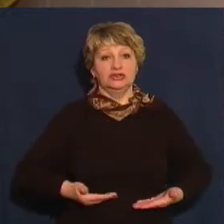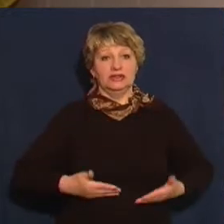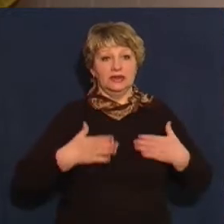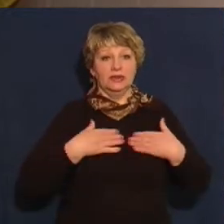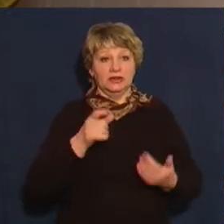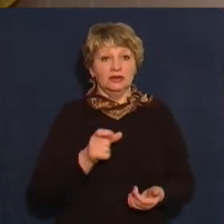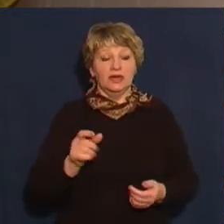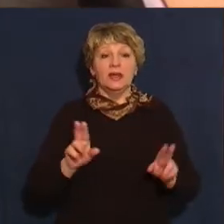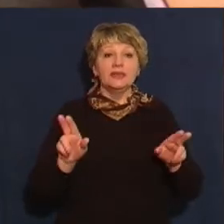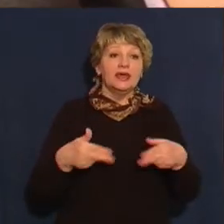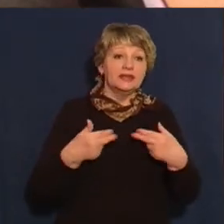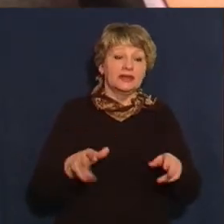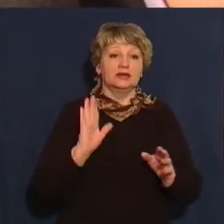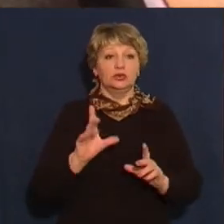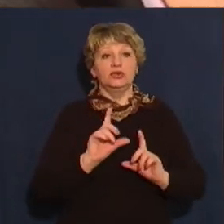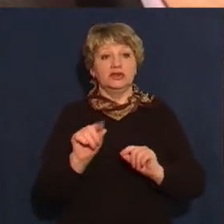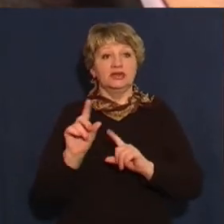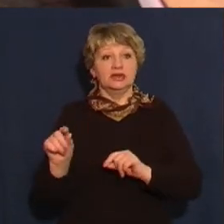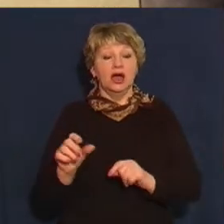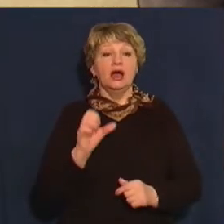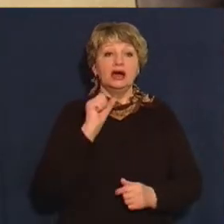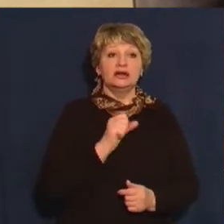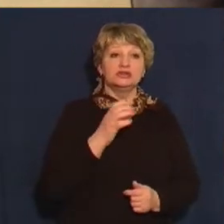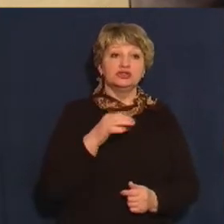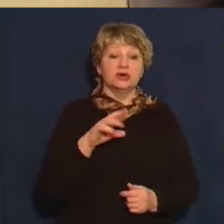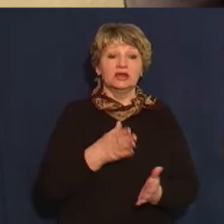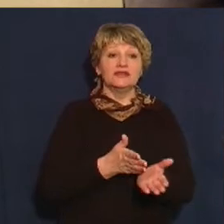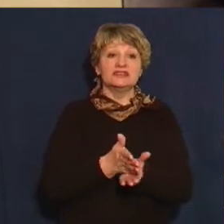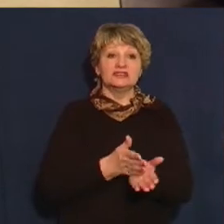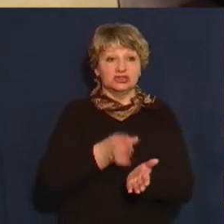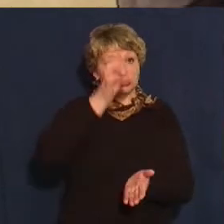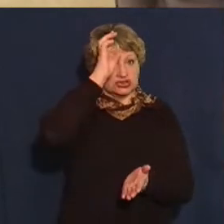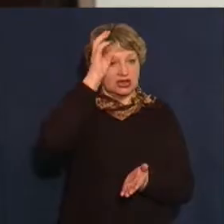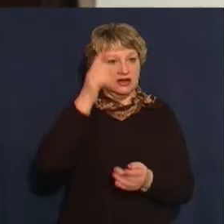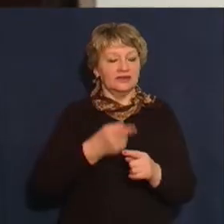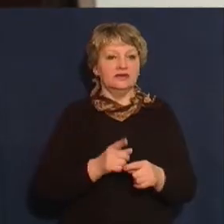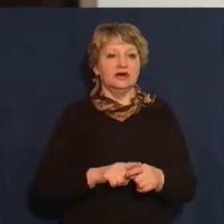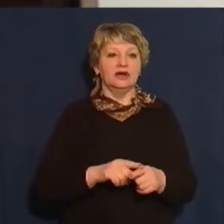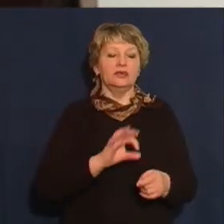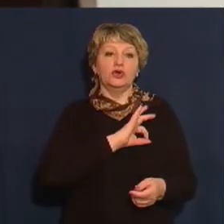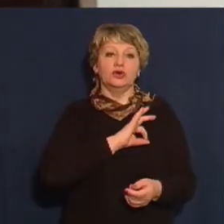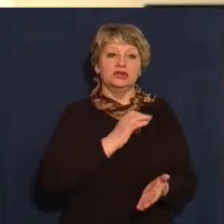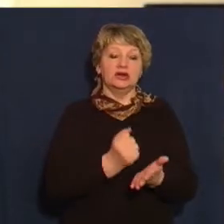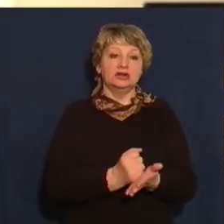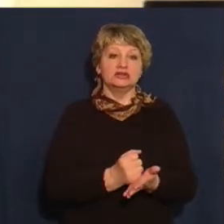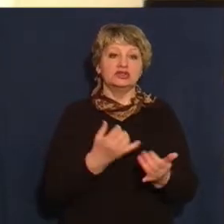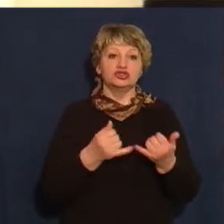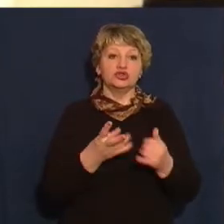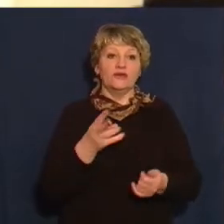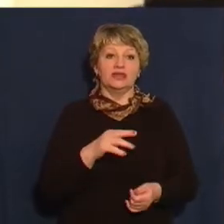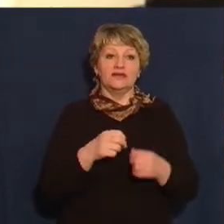що не потрібно буде їхати. Олександр Стоянов стажується у державного нотаріуса з жовтня 2018 року.